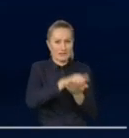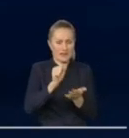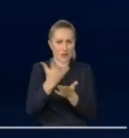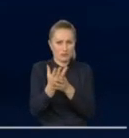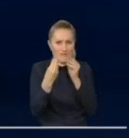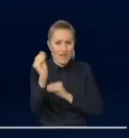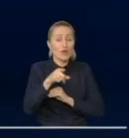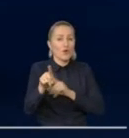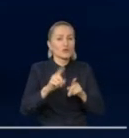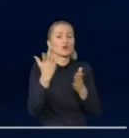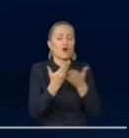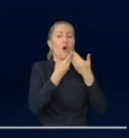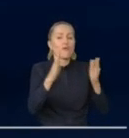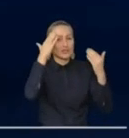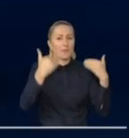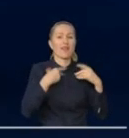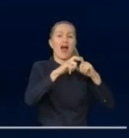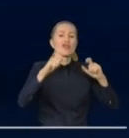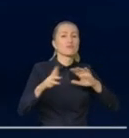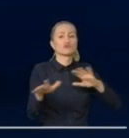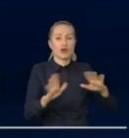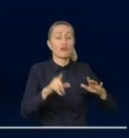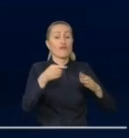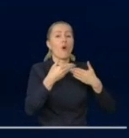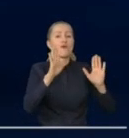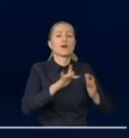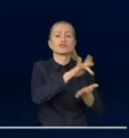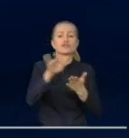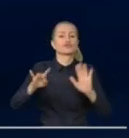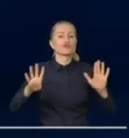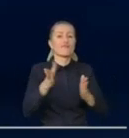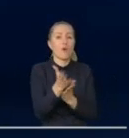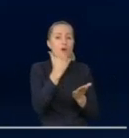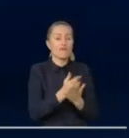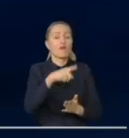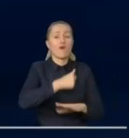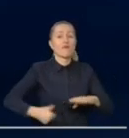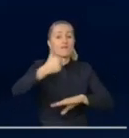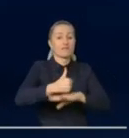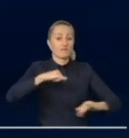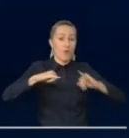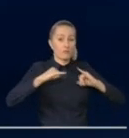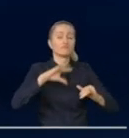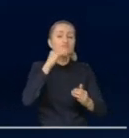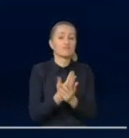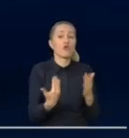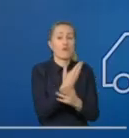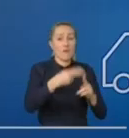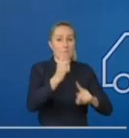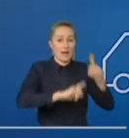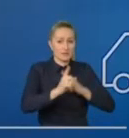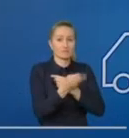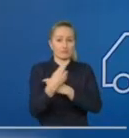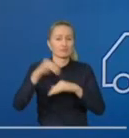Oznacza to konieczność uruchomienia szpitali tymczasowych. Te wrócą w 9 województwach. Wojewodowie zapewniają, że będą mogły przyjąć nowych pacjentów niemal natychmiast.